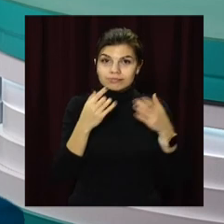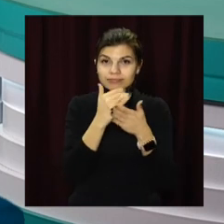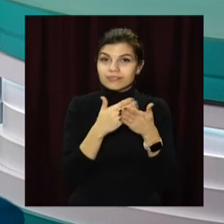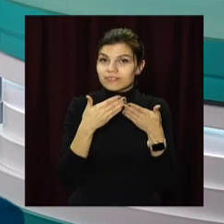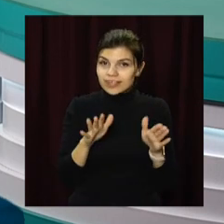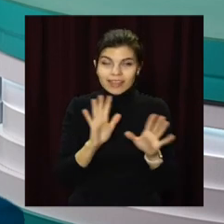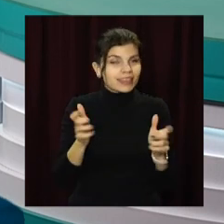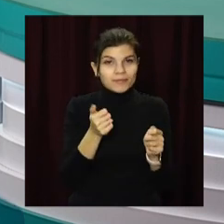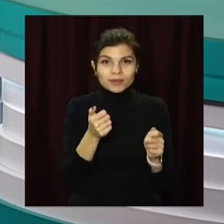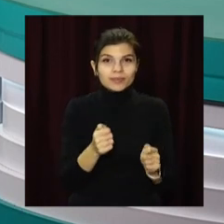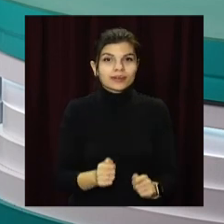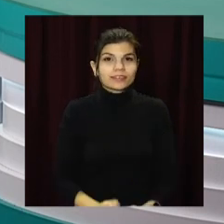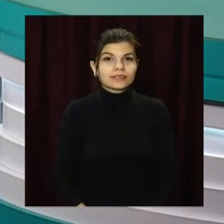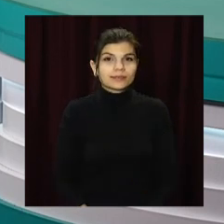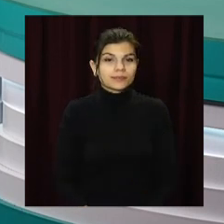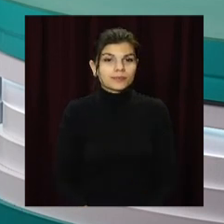відкритим та не перемикайте.